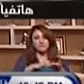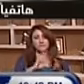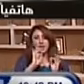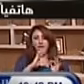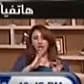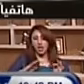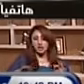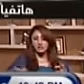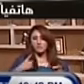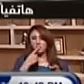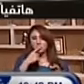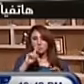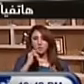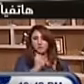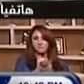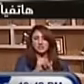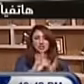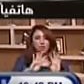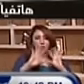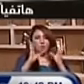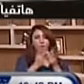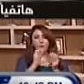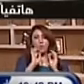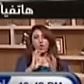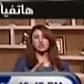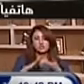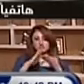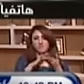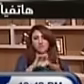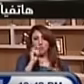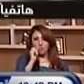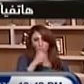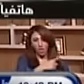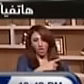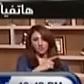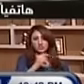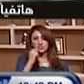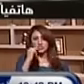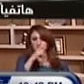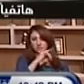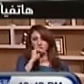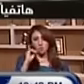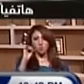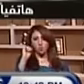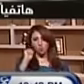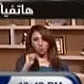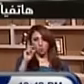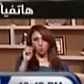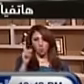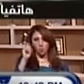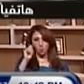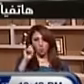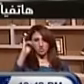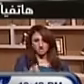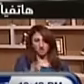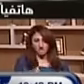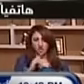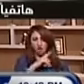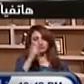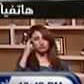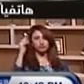لاسكندريه. وانا يعني فوجئت بمصطفى لانه لما حضر وعرض